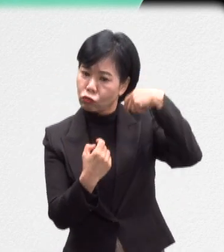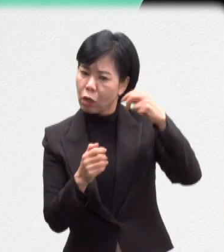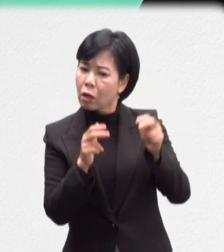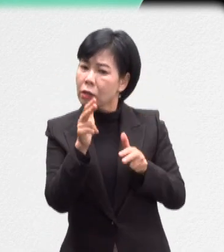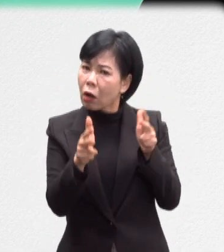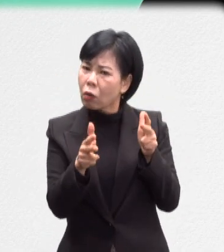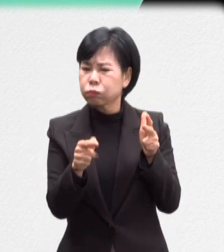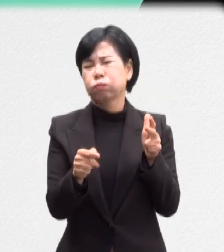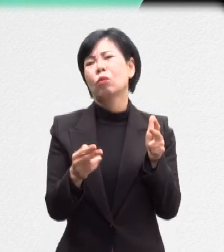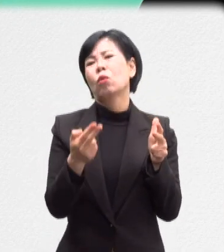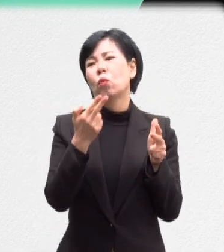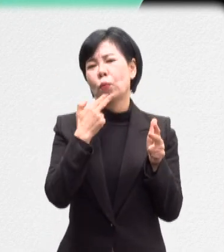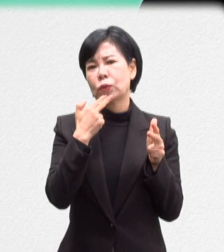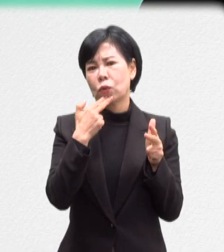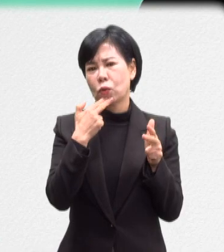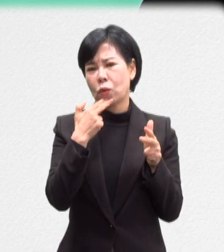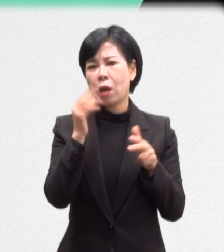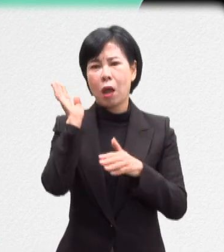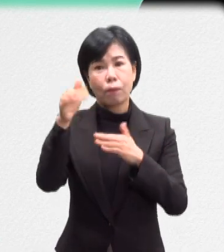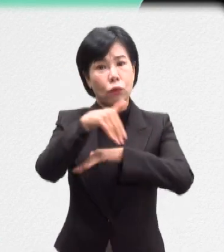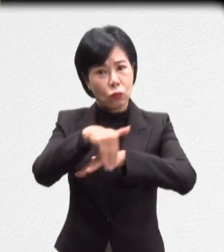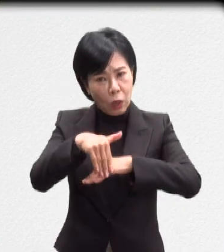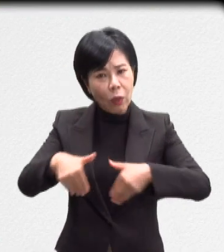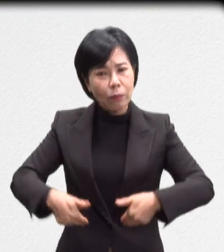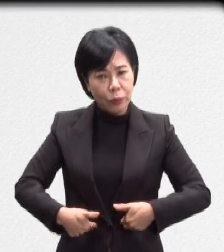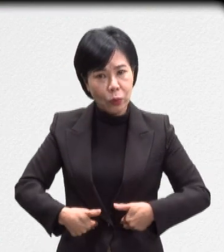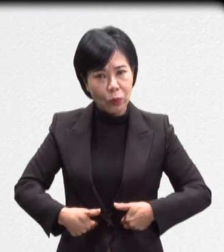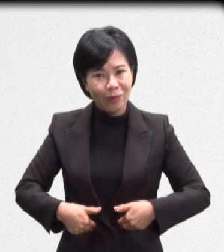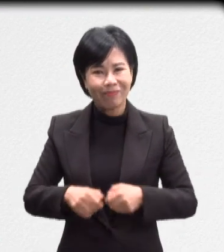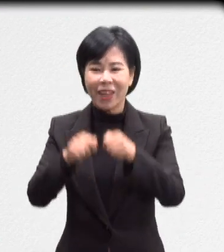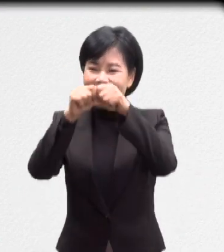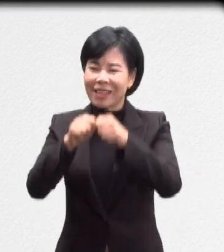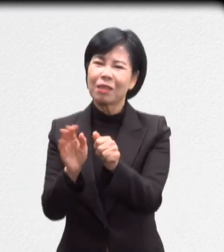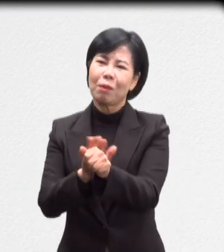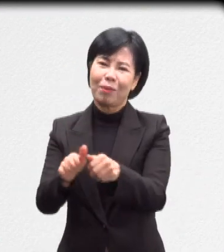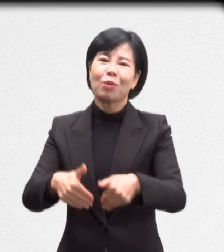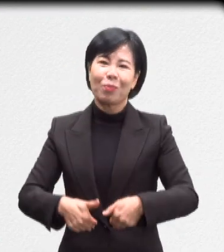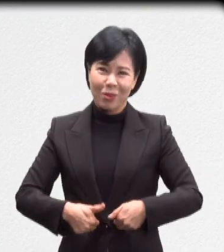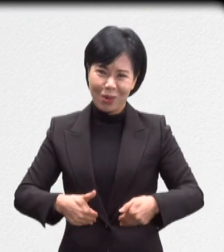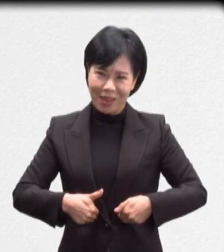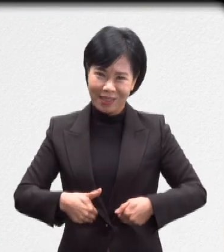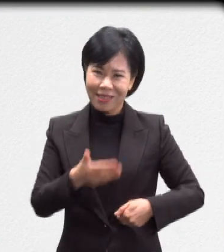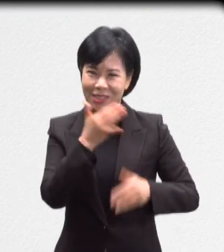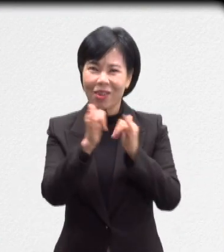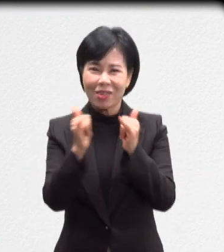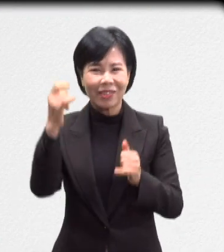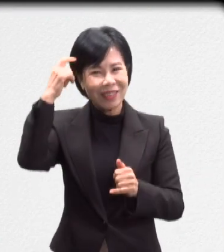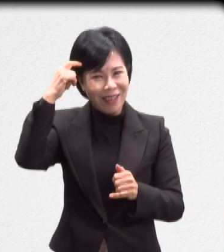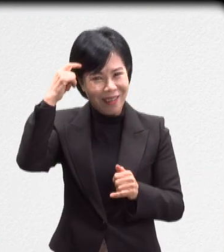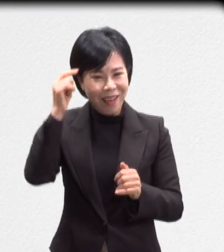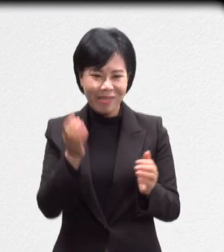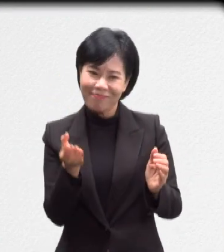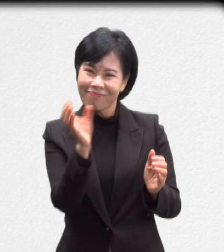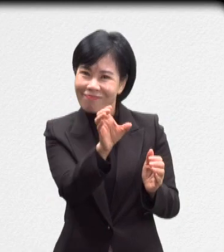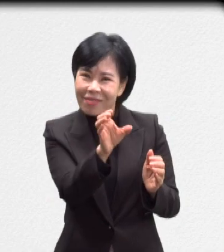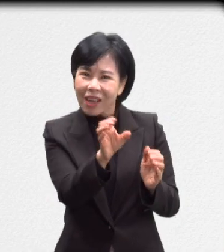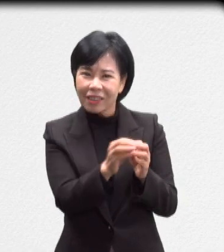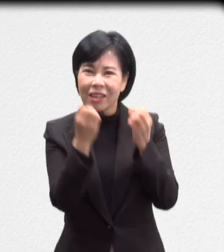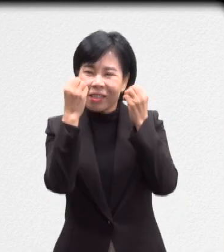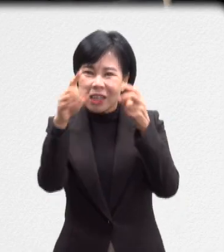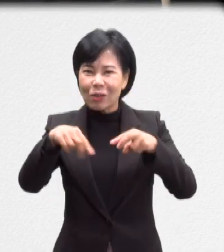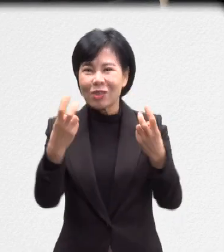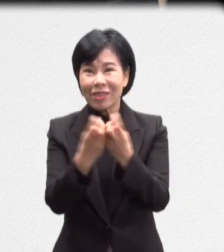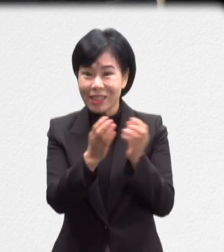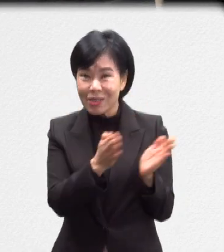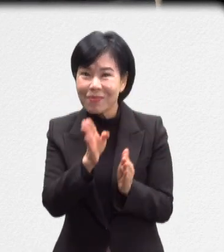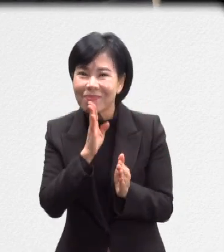좀 더 늘어날 수 있게끔 가야지 않나 싶습니다. 세심한 배려가 필요하다는 청년들의 의견을 반영한 새로운 정책을 준비하고